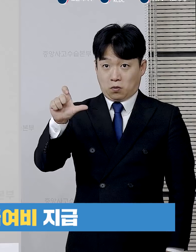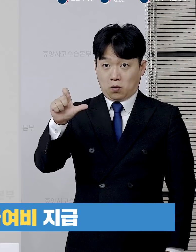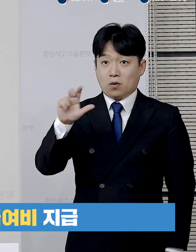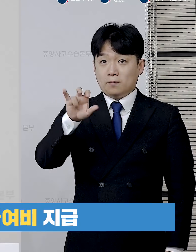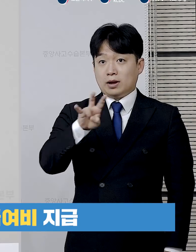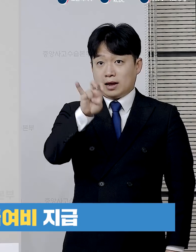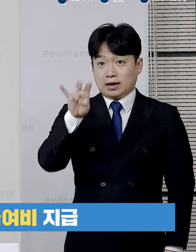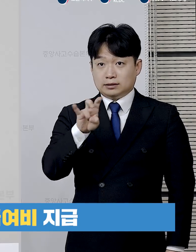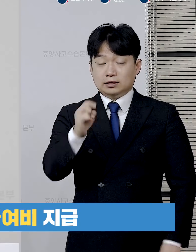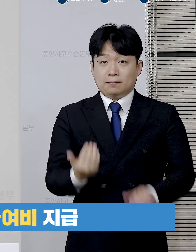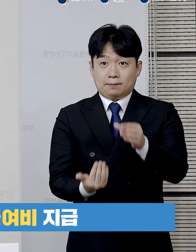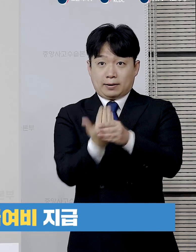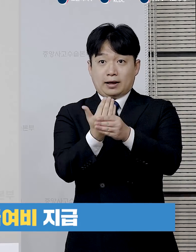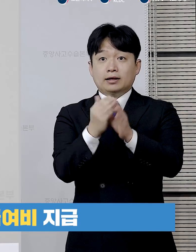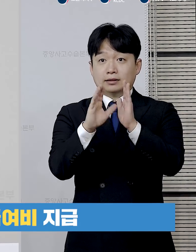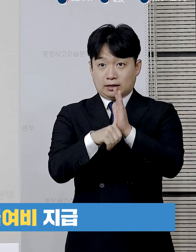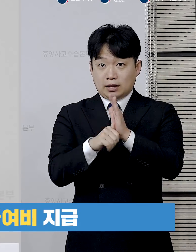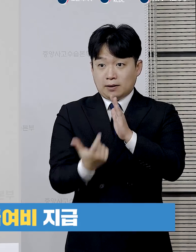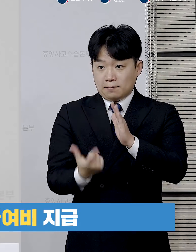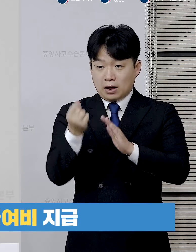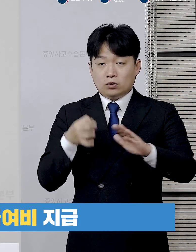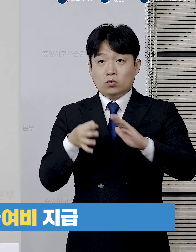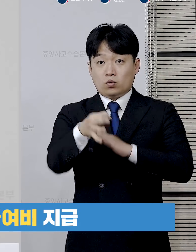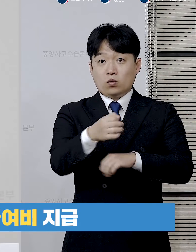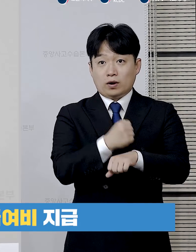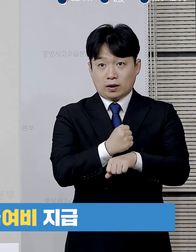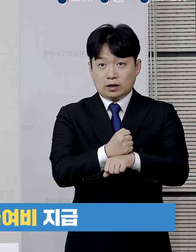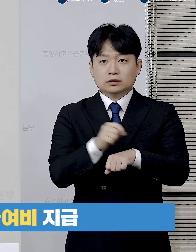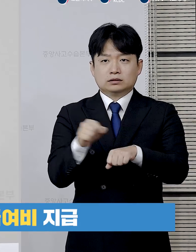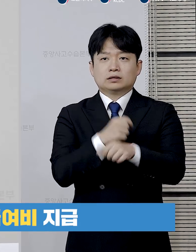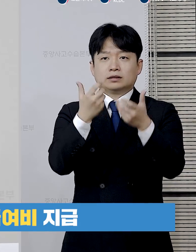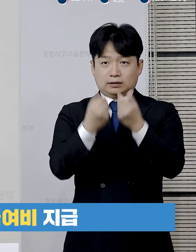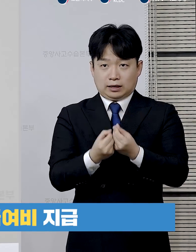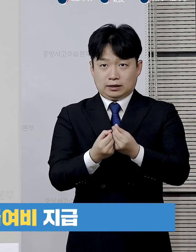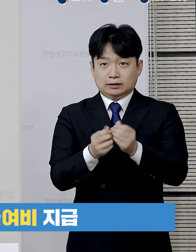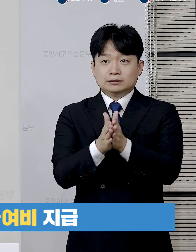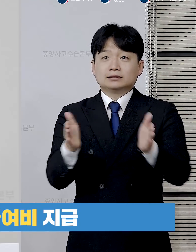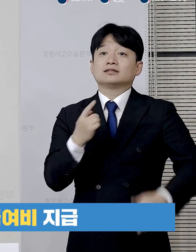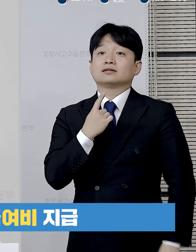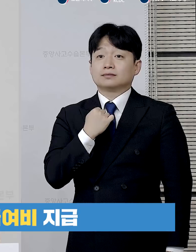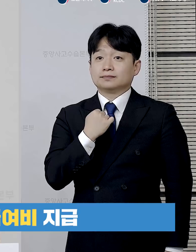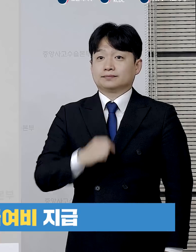2015년 메르스 발생 당시에도 조기 지급 특례를 시행한 바가 있습니다.